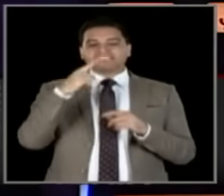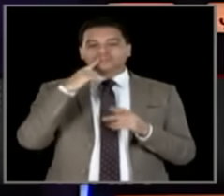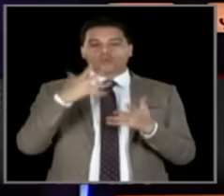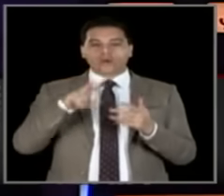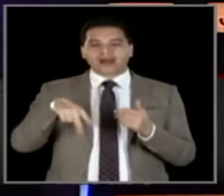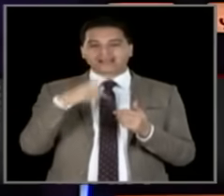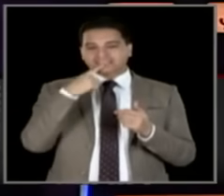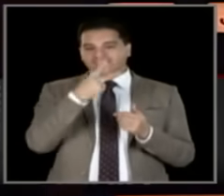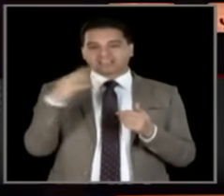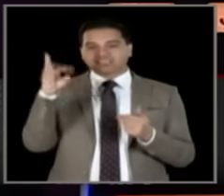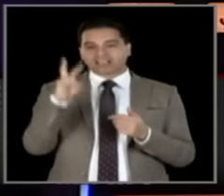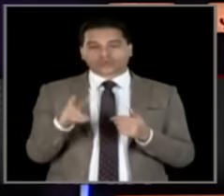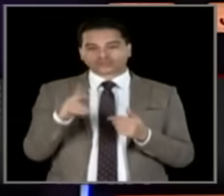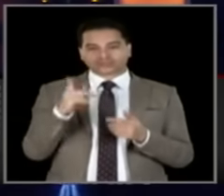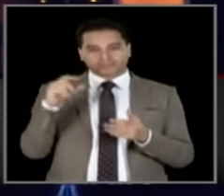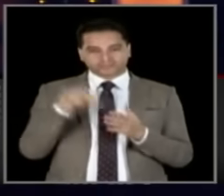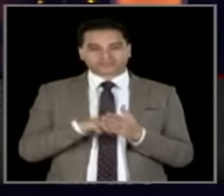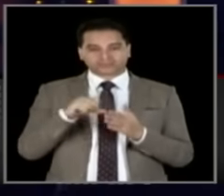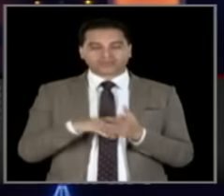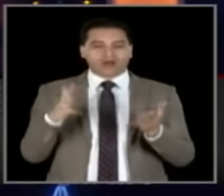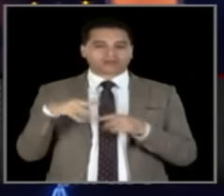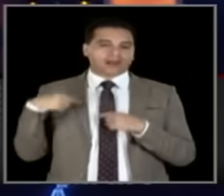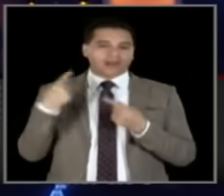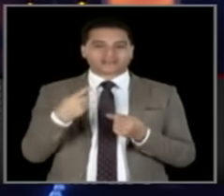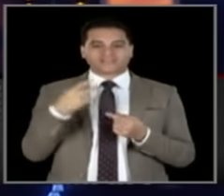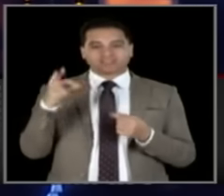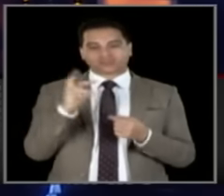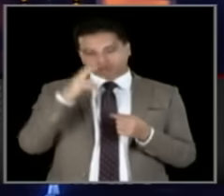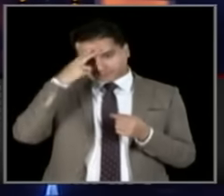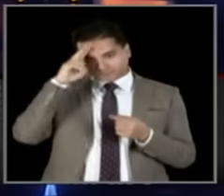لكرة القدم حتى عام 2023.